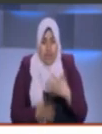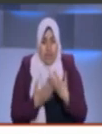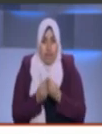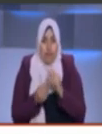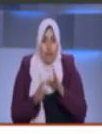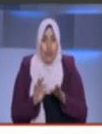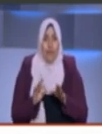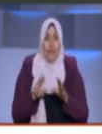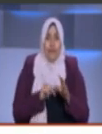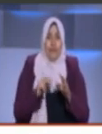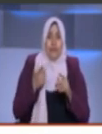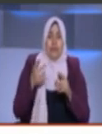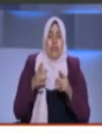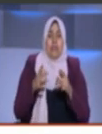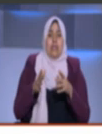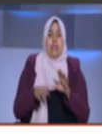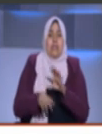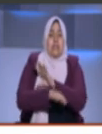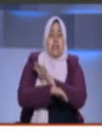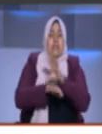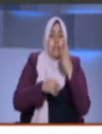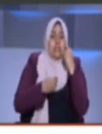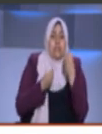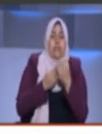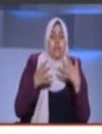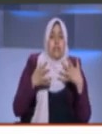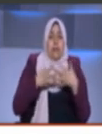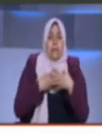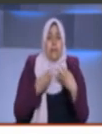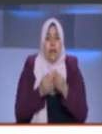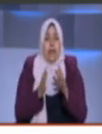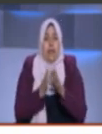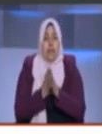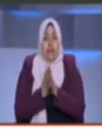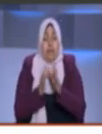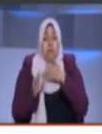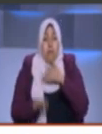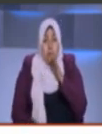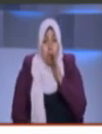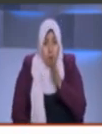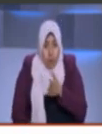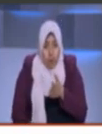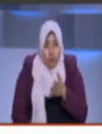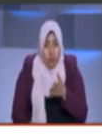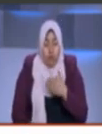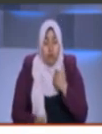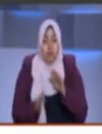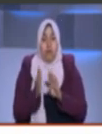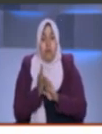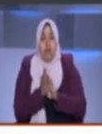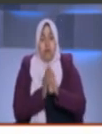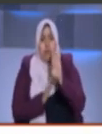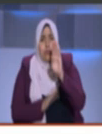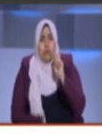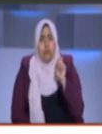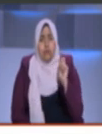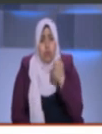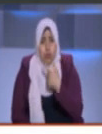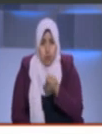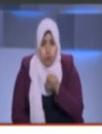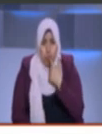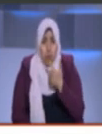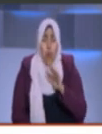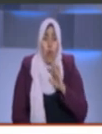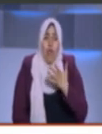إذا جاز التعاون أو هذا التعاون الكبير، قد يؤدي إلى الوصول بسرعة للقاح، أم ما